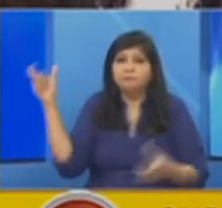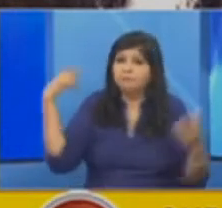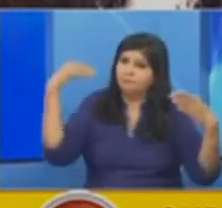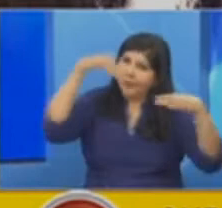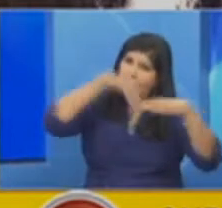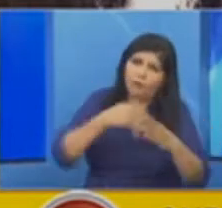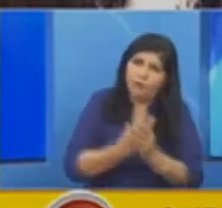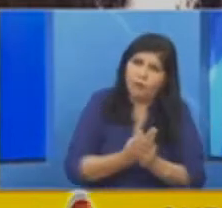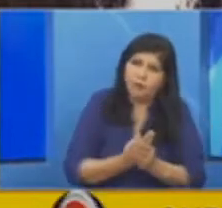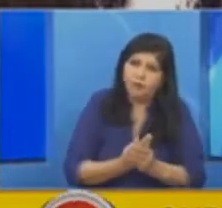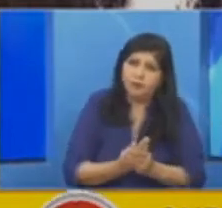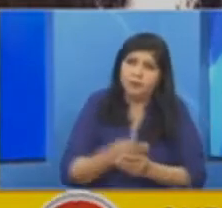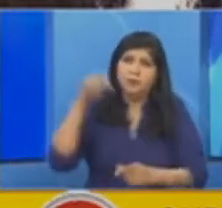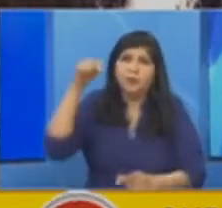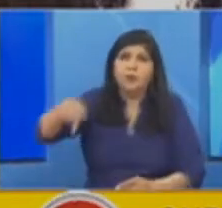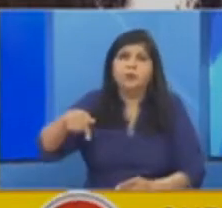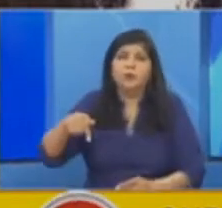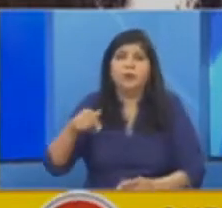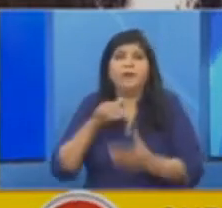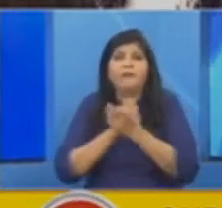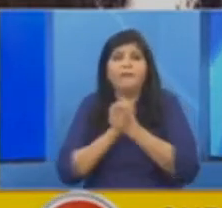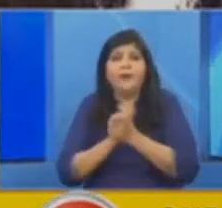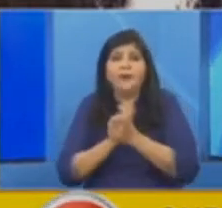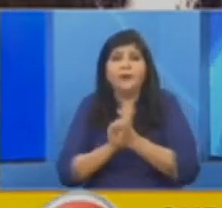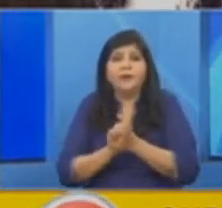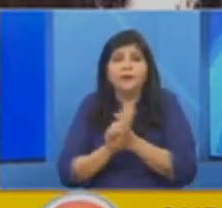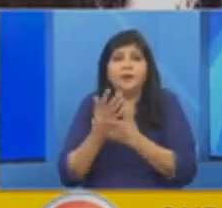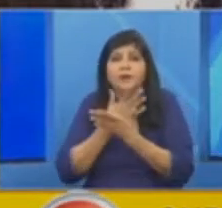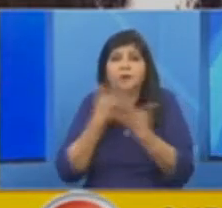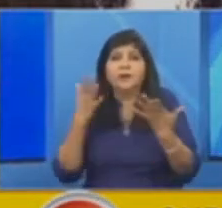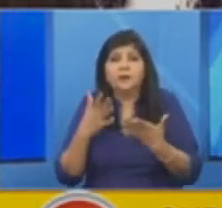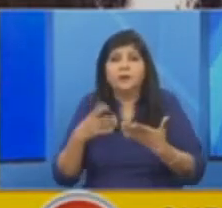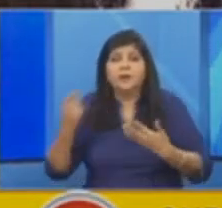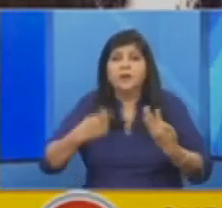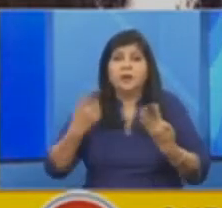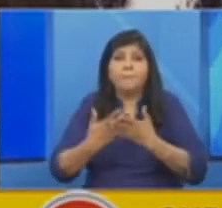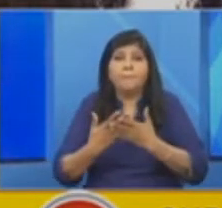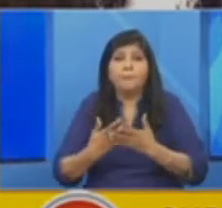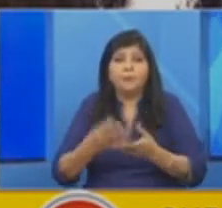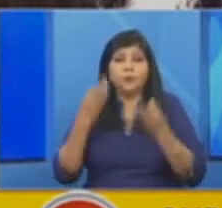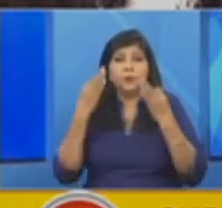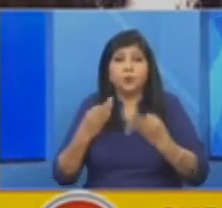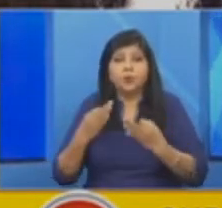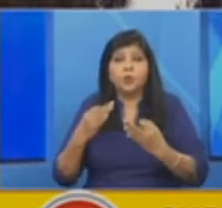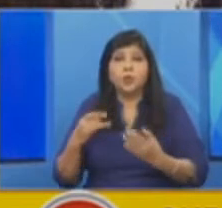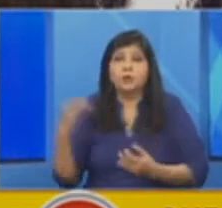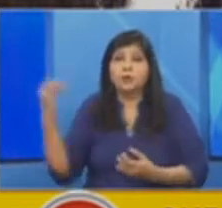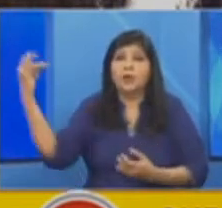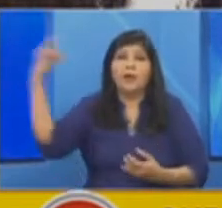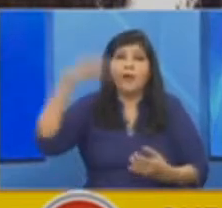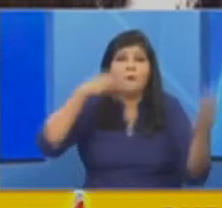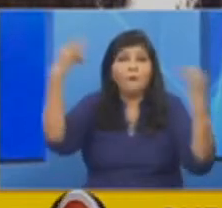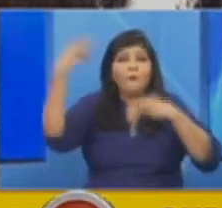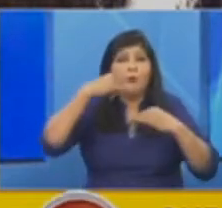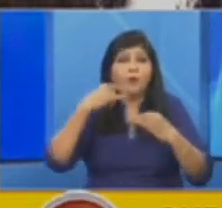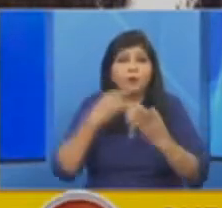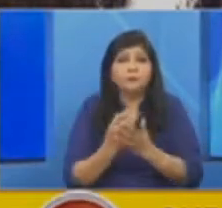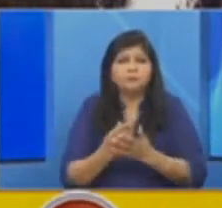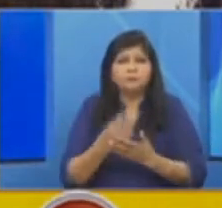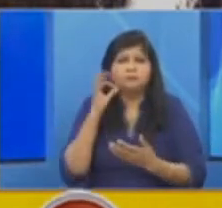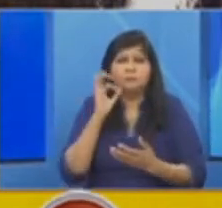हुआ ये था कि उनका एक साथी एक बड़ा और सुन्दर सा विदेशी खिलोना लेकर आ गया